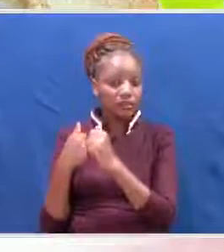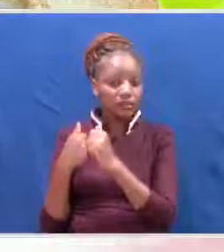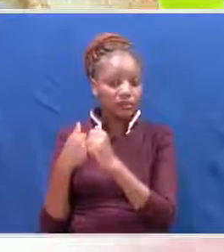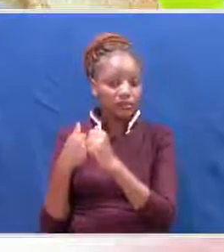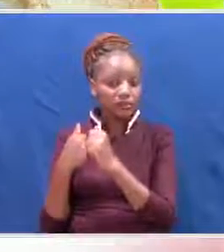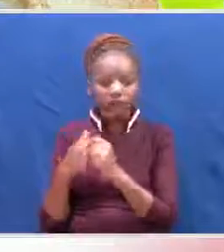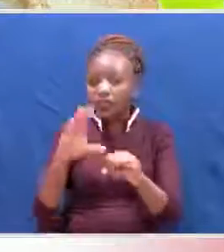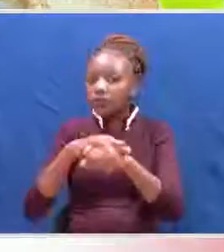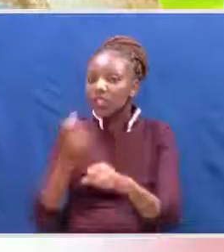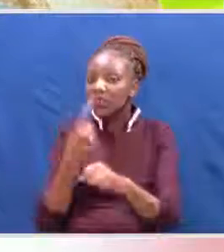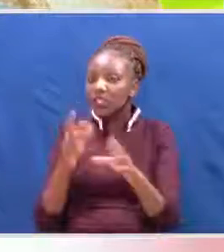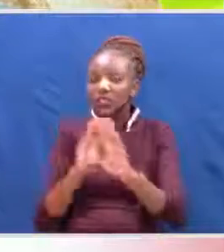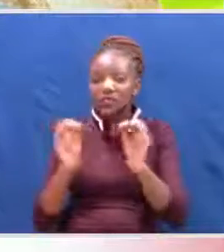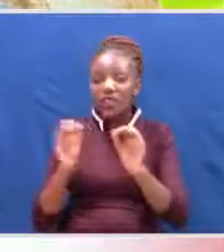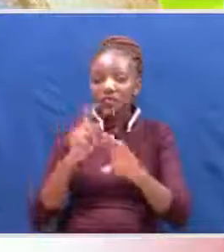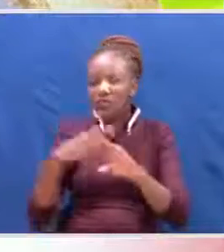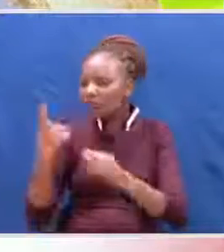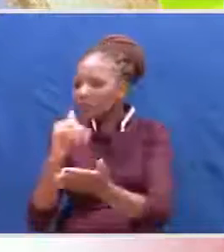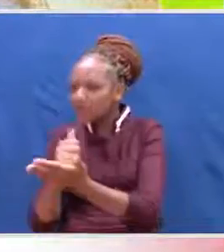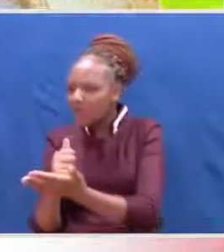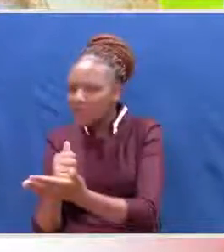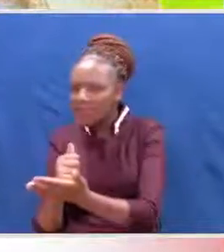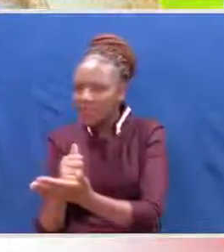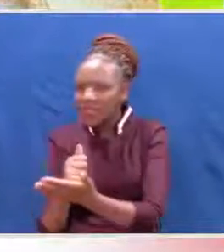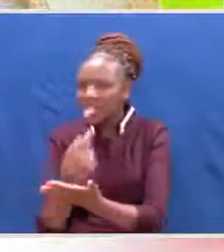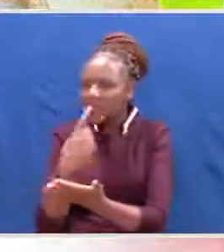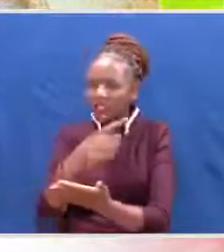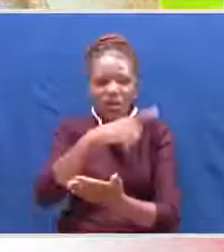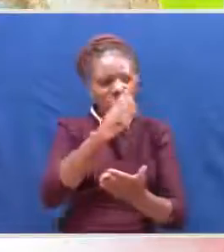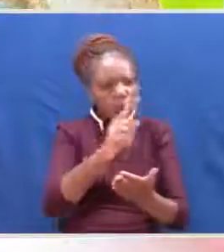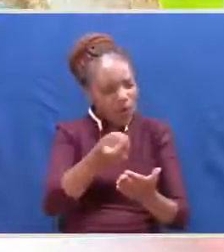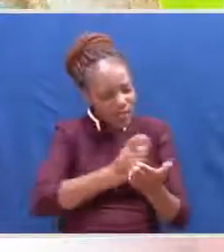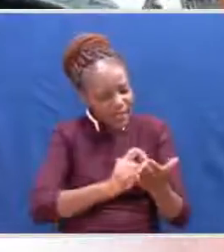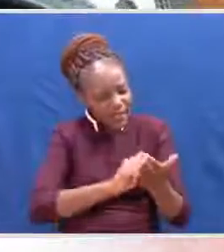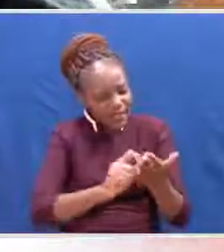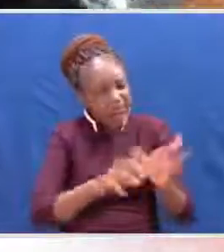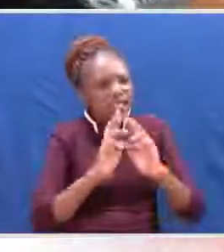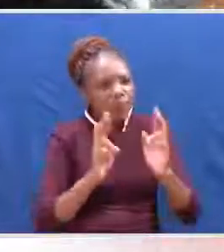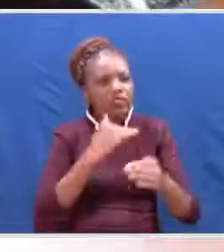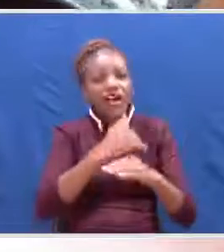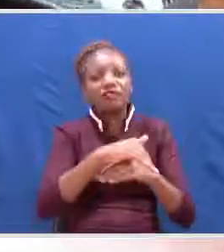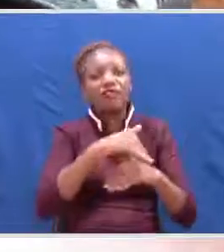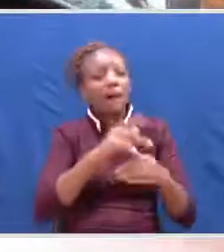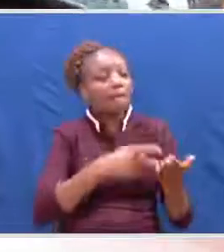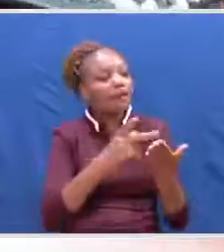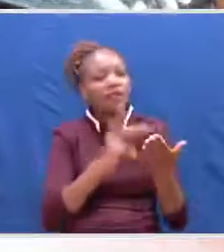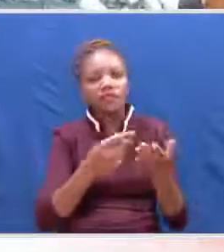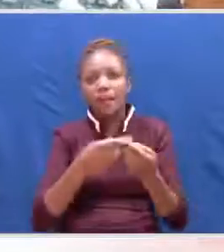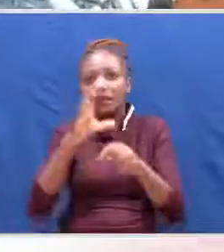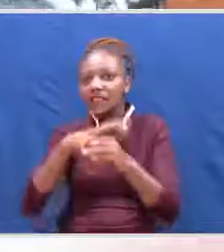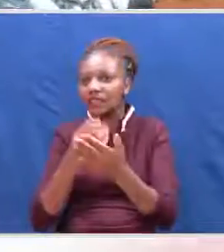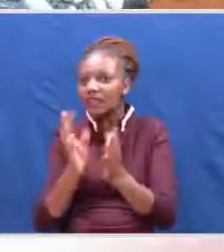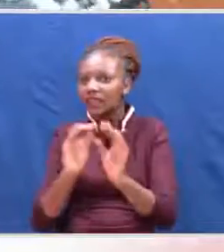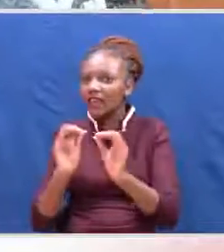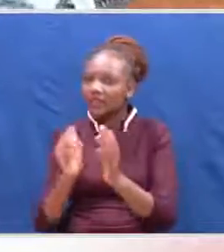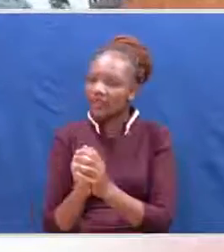kupata hiyo treatment. Ukienda kwa ofisi unaambiwa wewe enda alafu utaandika report to claim hiyo pe. Sasa unapata hiyo pesa ikuji. Juu kampuni